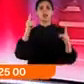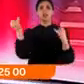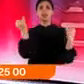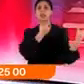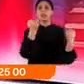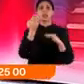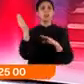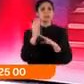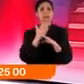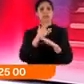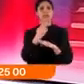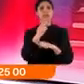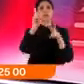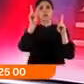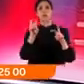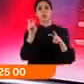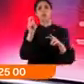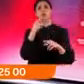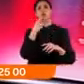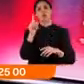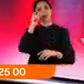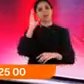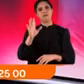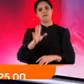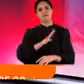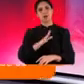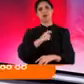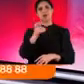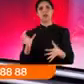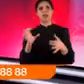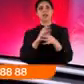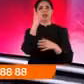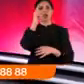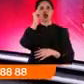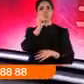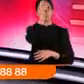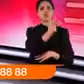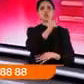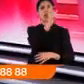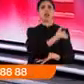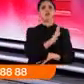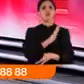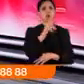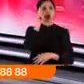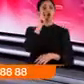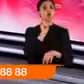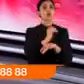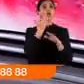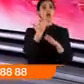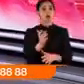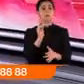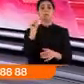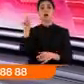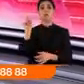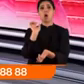Aralarındaki tartışmanın nedeni kız meselesi olduğu iddiası var. Ve cinayetle ilgili iki şüpheli var. Gözaltındalar ama gencin ailesi oğullarını